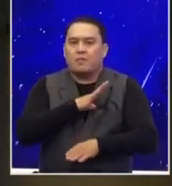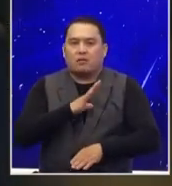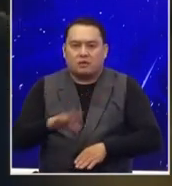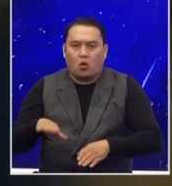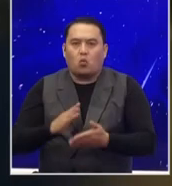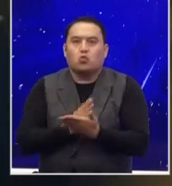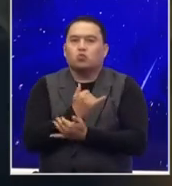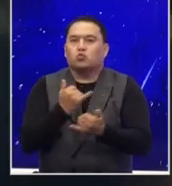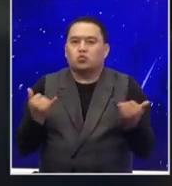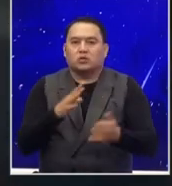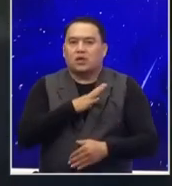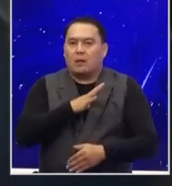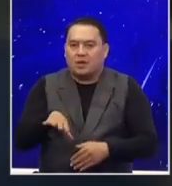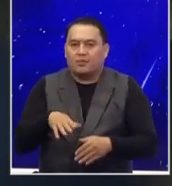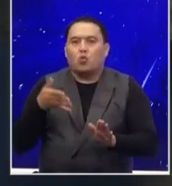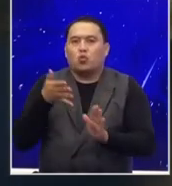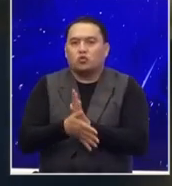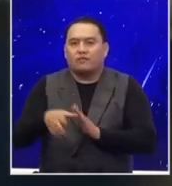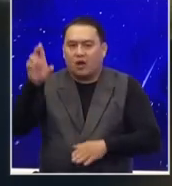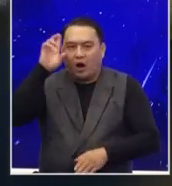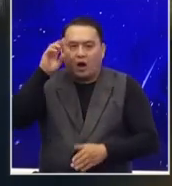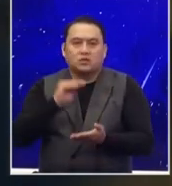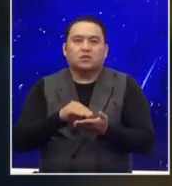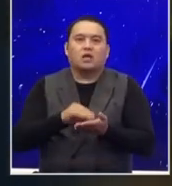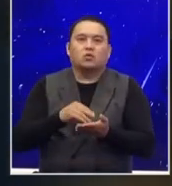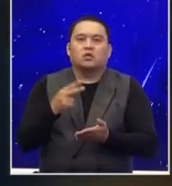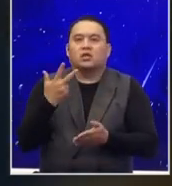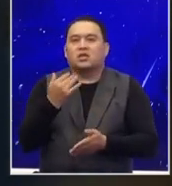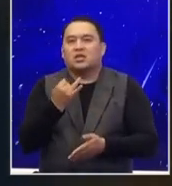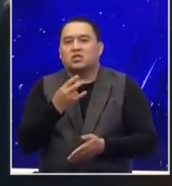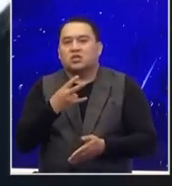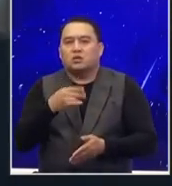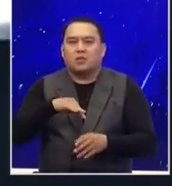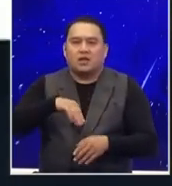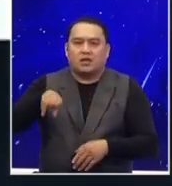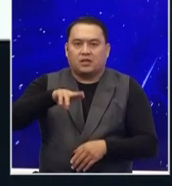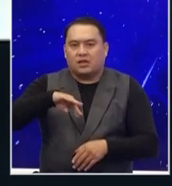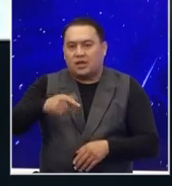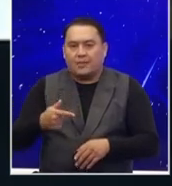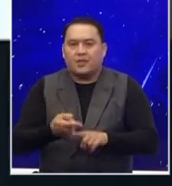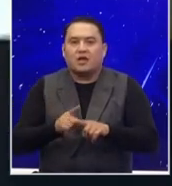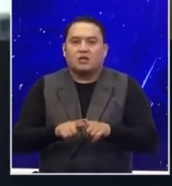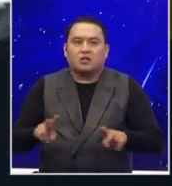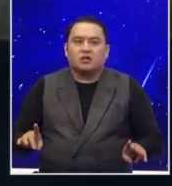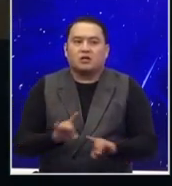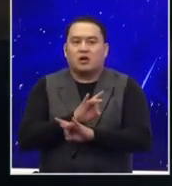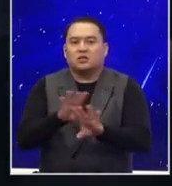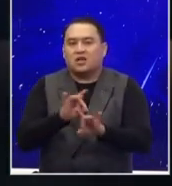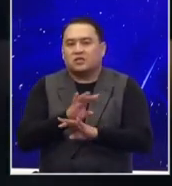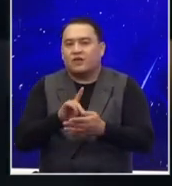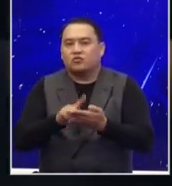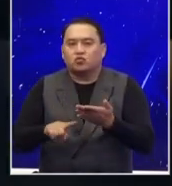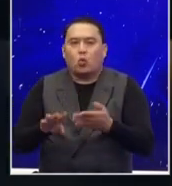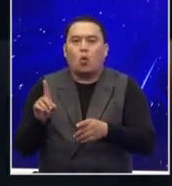выполнялись, услуги не оказывались. Ущерб государству оценивается на сумму более 3,5 миллиардов тенге, передает Нур-КЗ